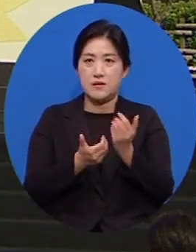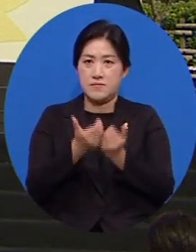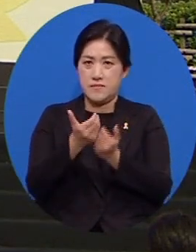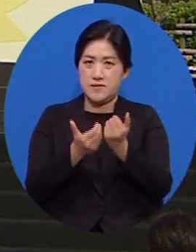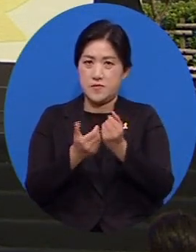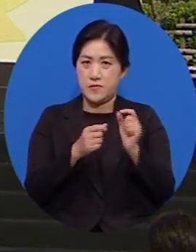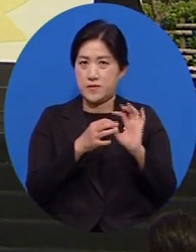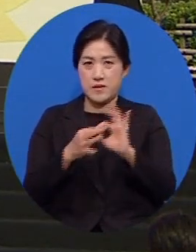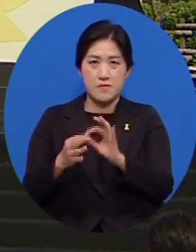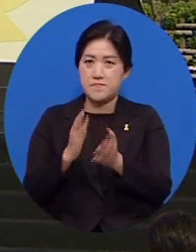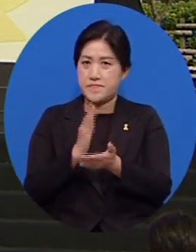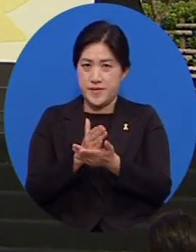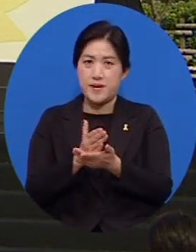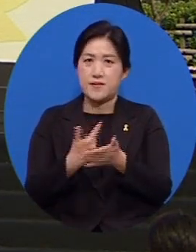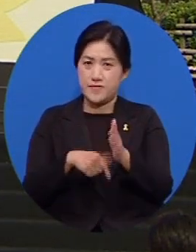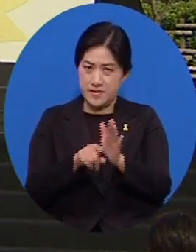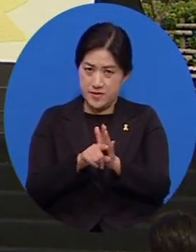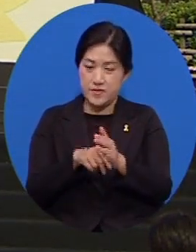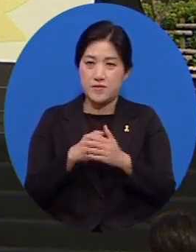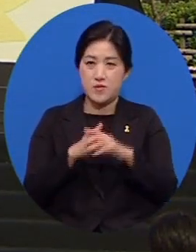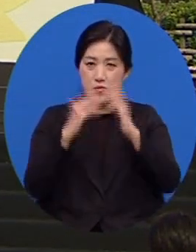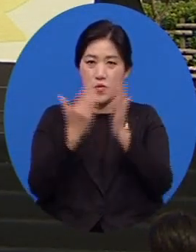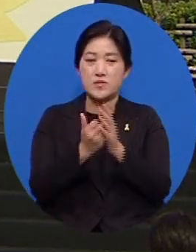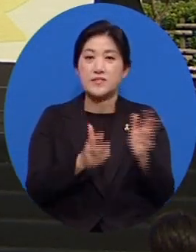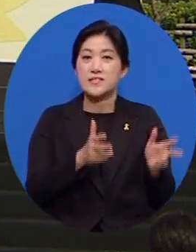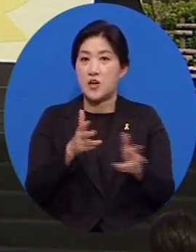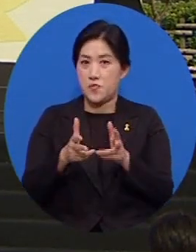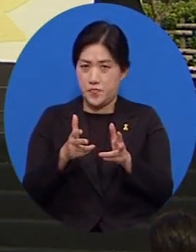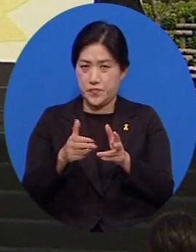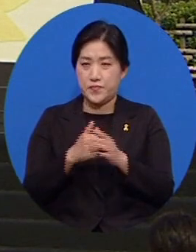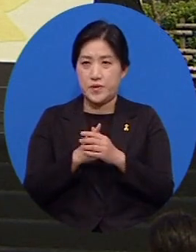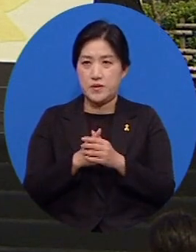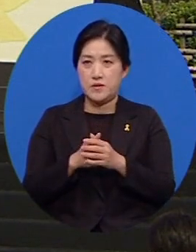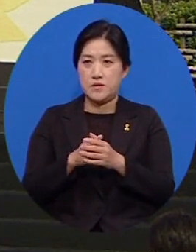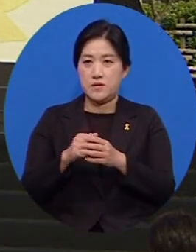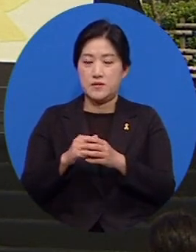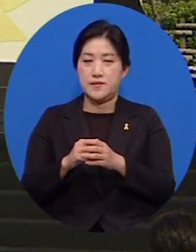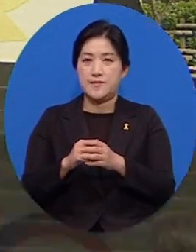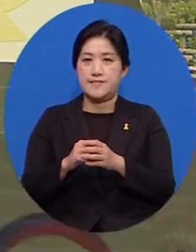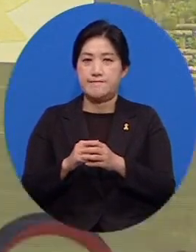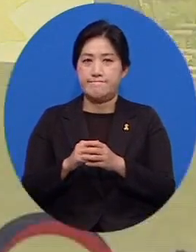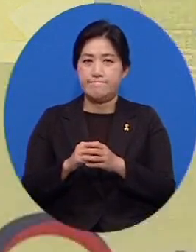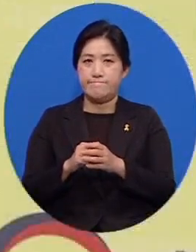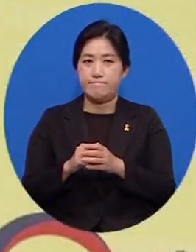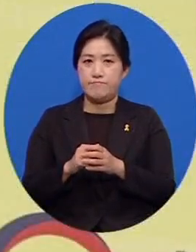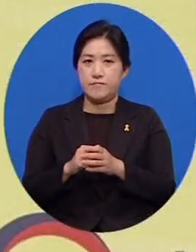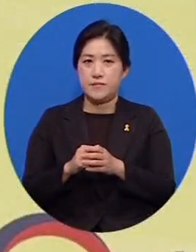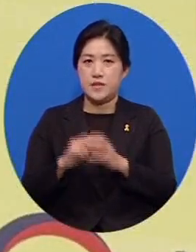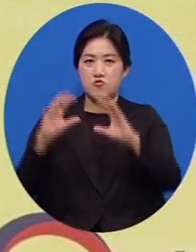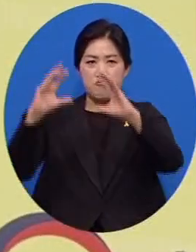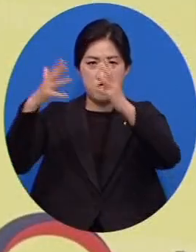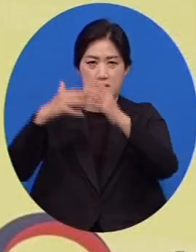지속되지 않도록 모든 사업을 국가에서 속도감 있게